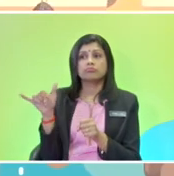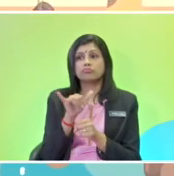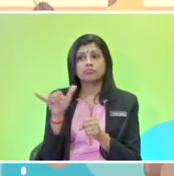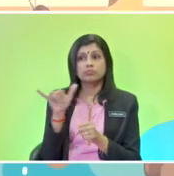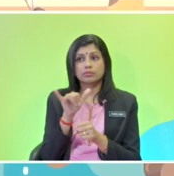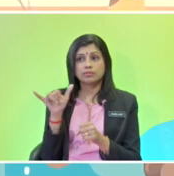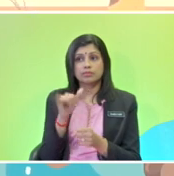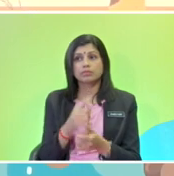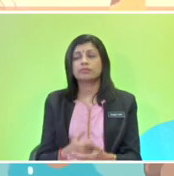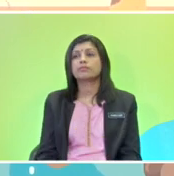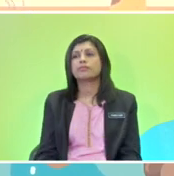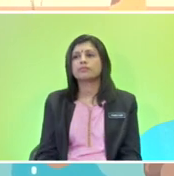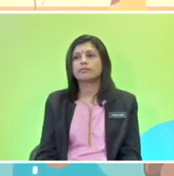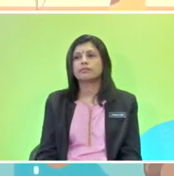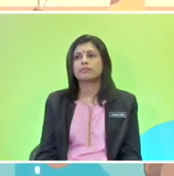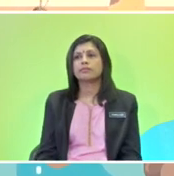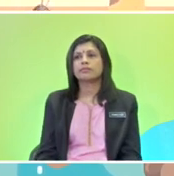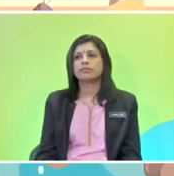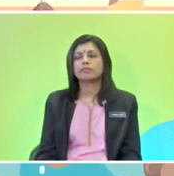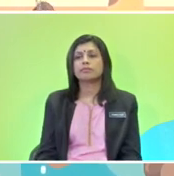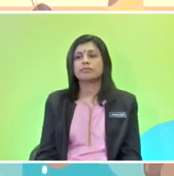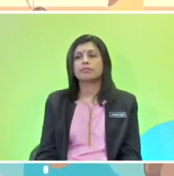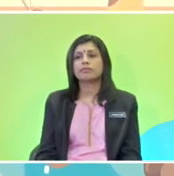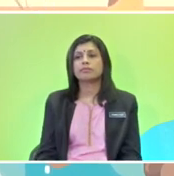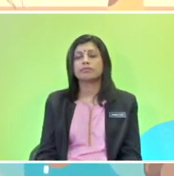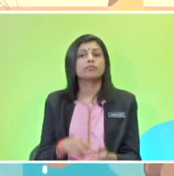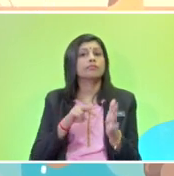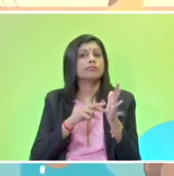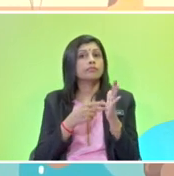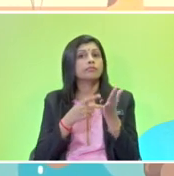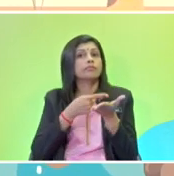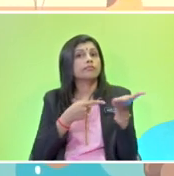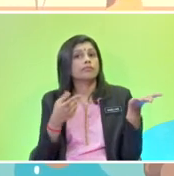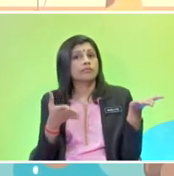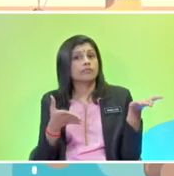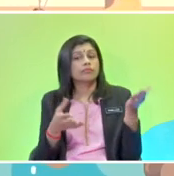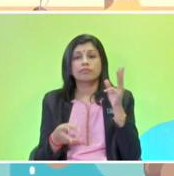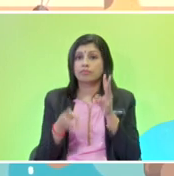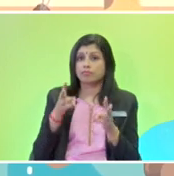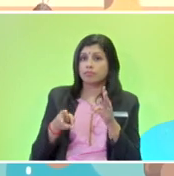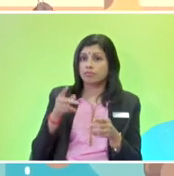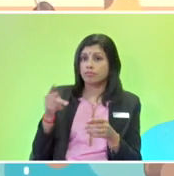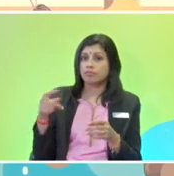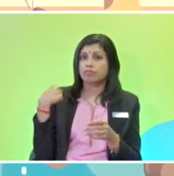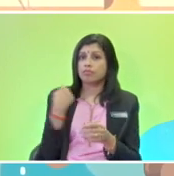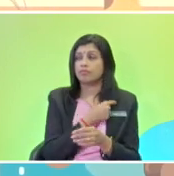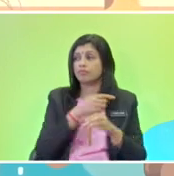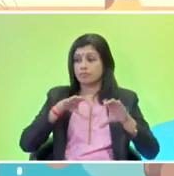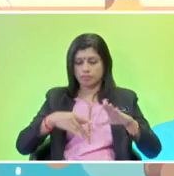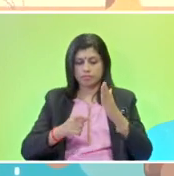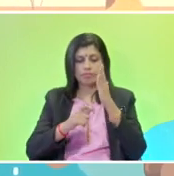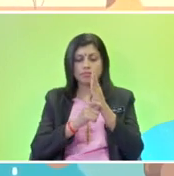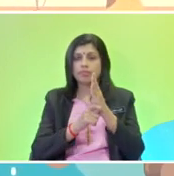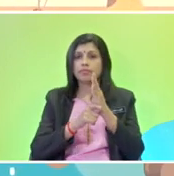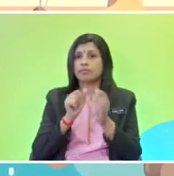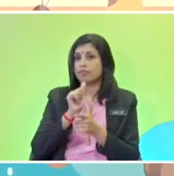Nampak tak? Nampak tak? Apa yang cikgu cuba bawakan hari ini? Walaupun kita buat tambah dulu atau